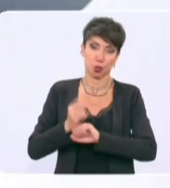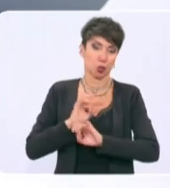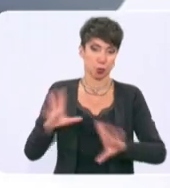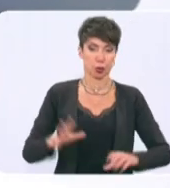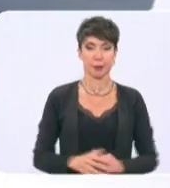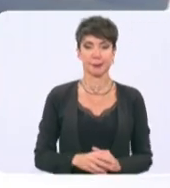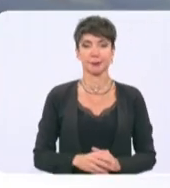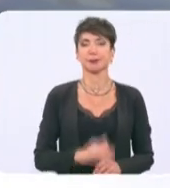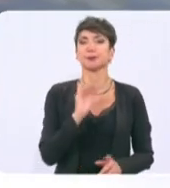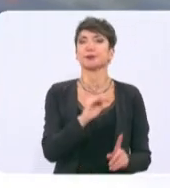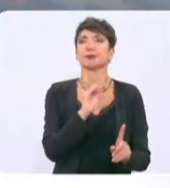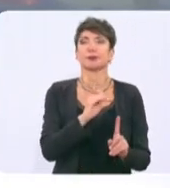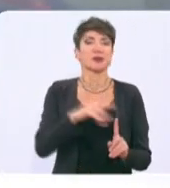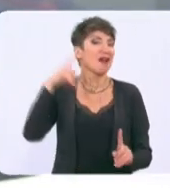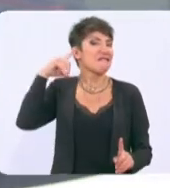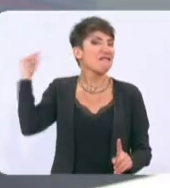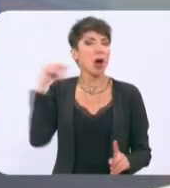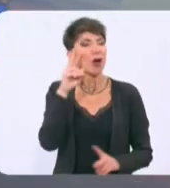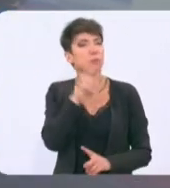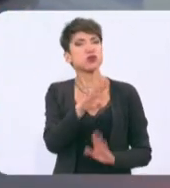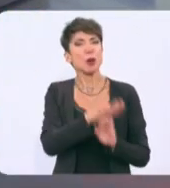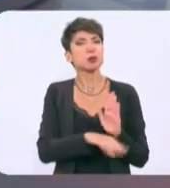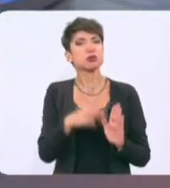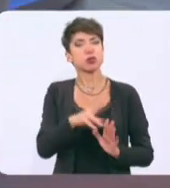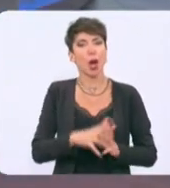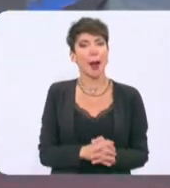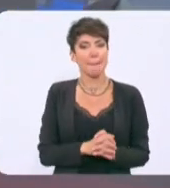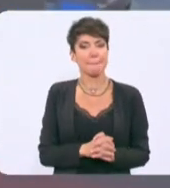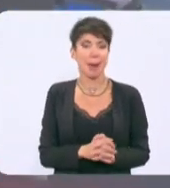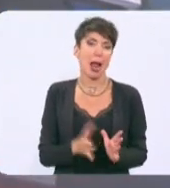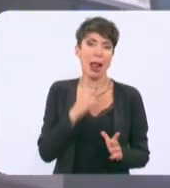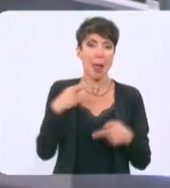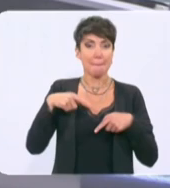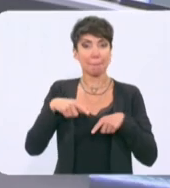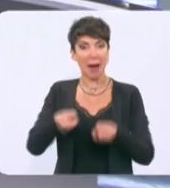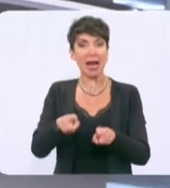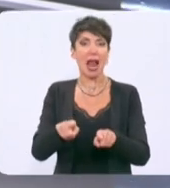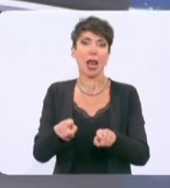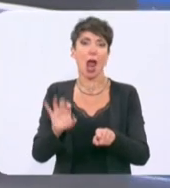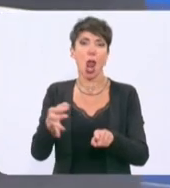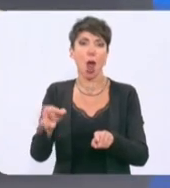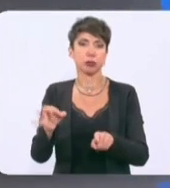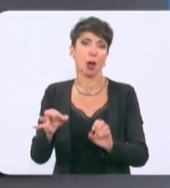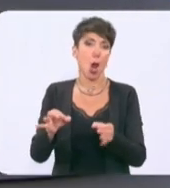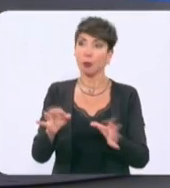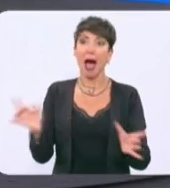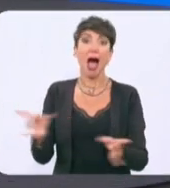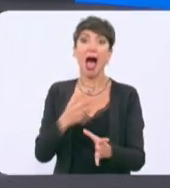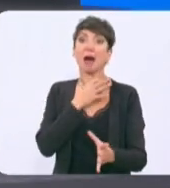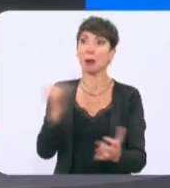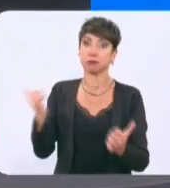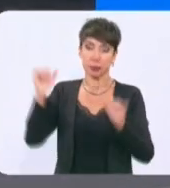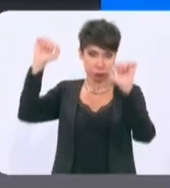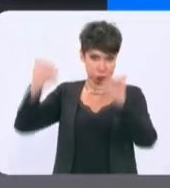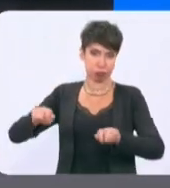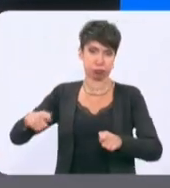Βαρουφάκη και τις εξαγγελίες του κυρίου Βαρουφάκη, πώς τις βλέπετε, κύριε Μπατιέλο, μιλάει για ένα παράλληλο σύστημα πληρωμών και αν χρειαστεί για κλείσιμο των τραπεζών. Ναι.